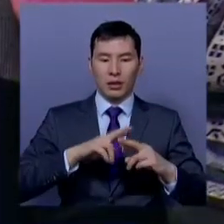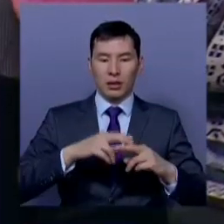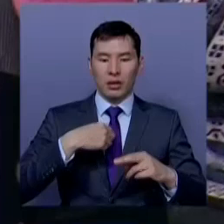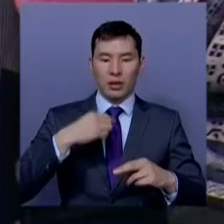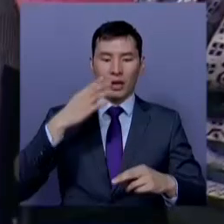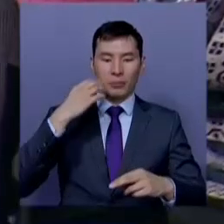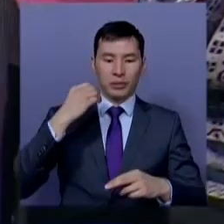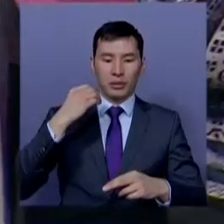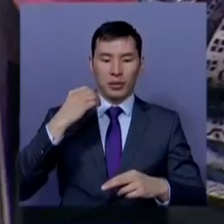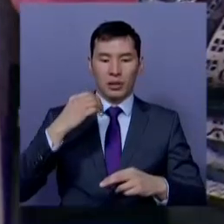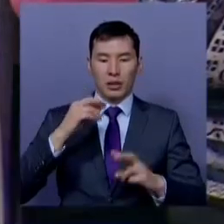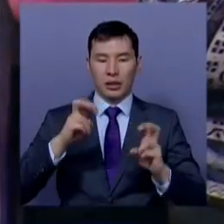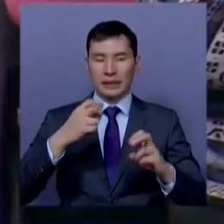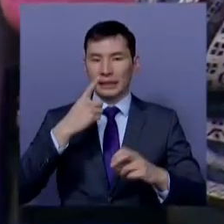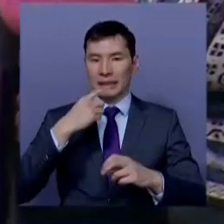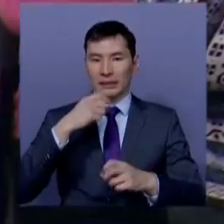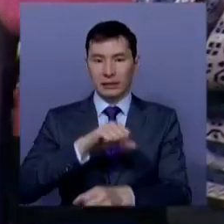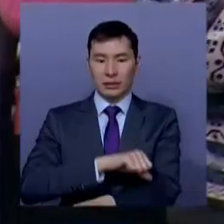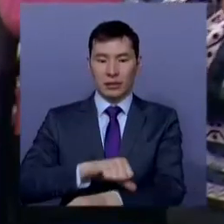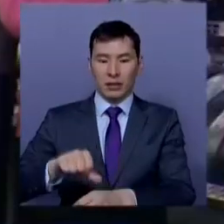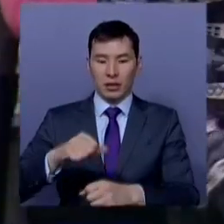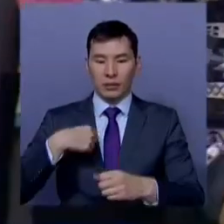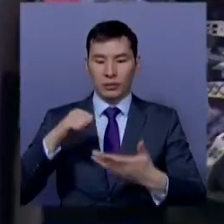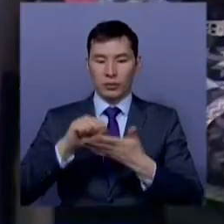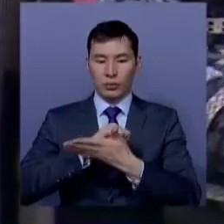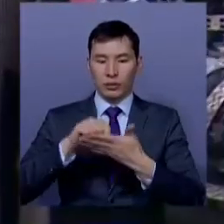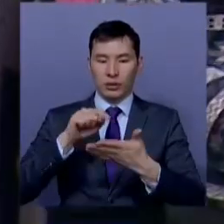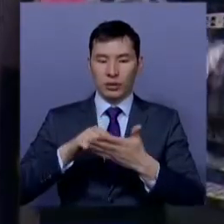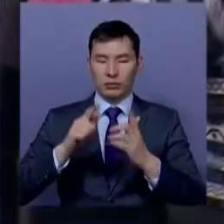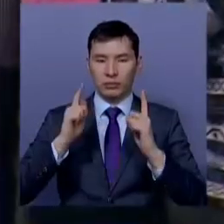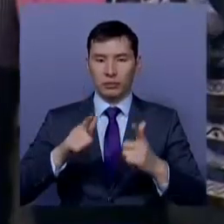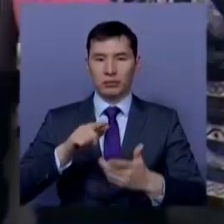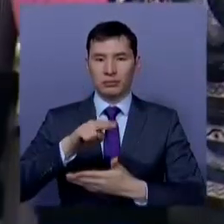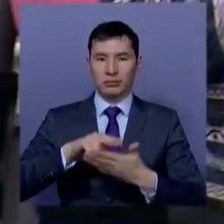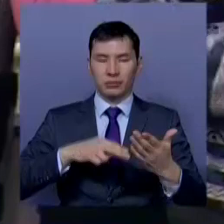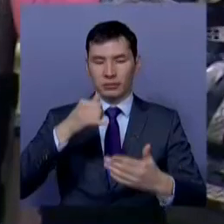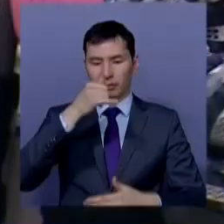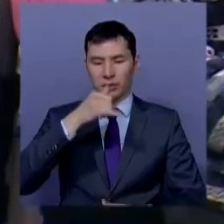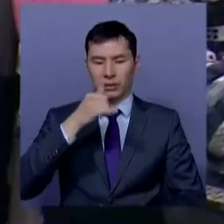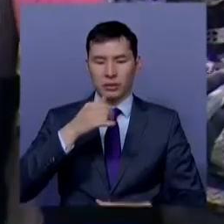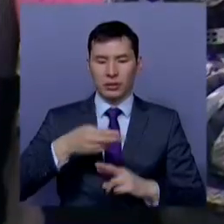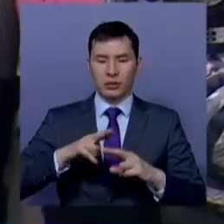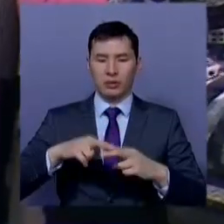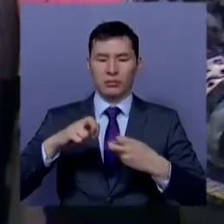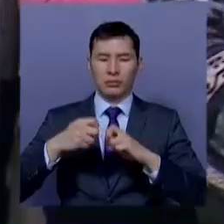болды. Қазір соның кесіріне үйіміз заңдастырамай отырмыз. Осы қызылық мәселесі қалай шешілер